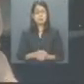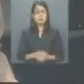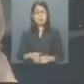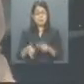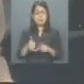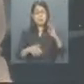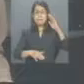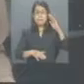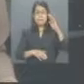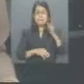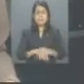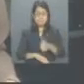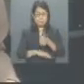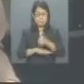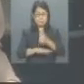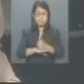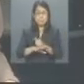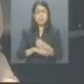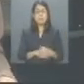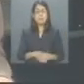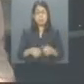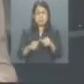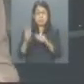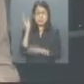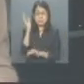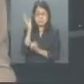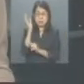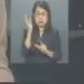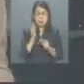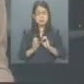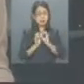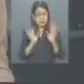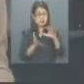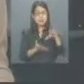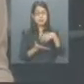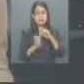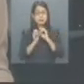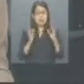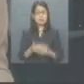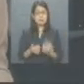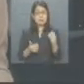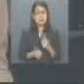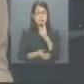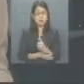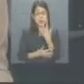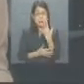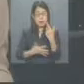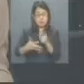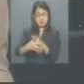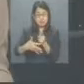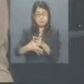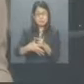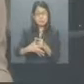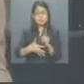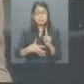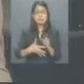งนะคะผู้บังคับการกรมทหารผ่านที่47จังหวัดยะลาเป็นที่แน่ชัดนะคะ1ของผู้เสียชีวิตนั้นก็คือนายสกุรีจับปากีย